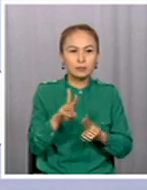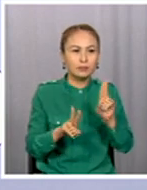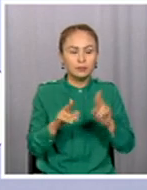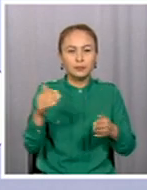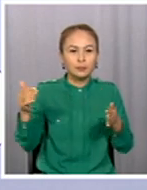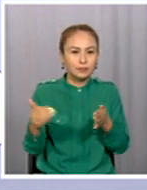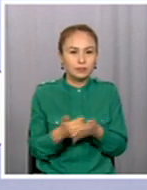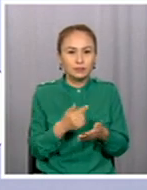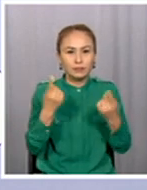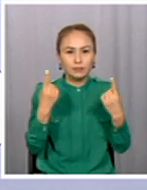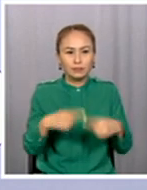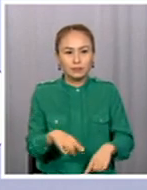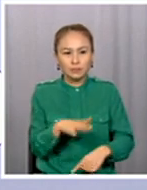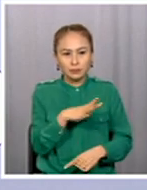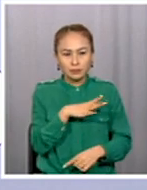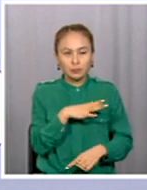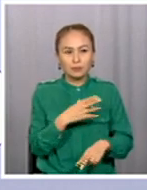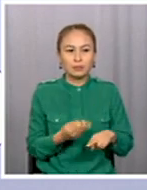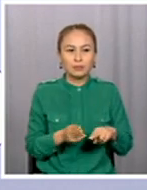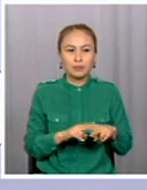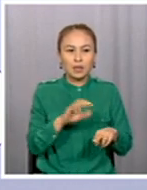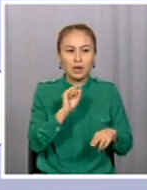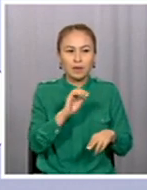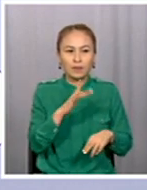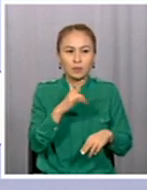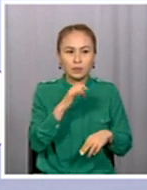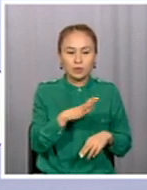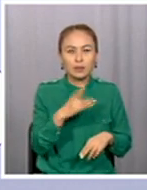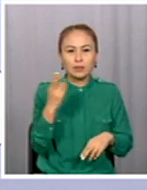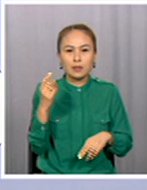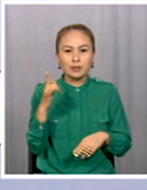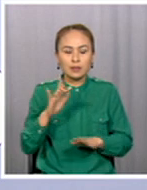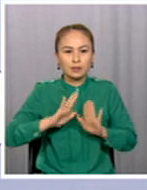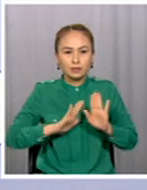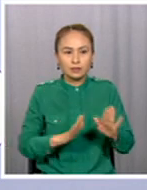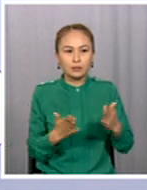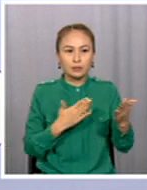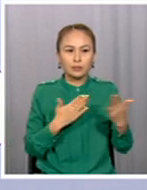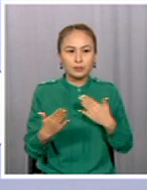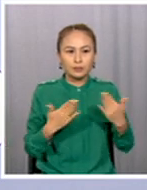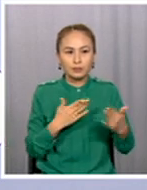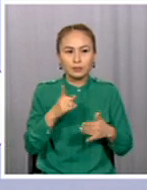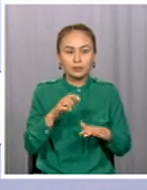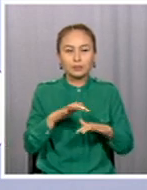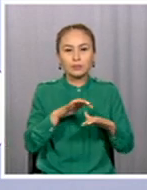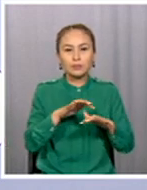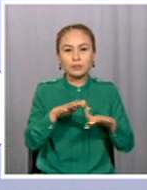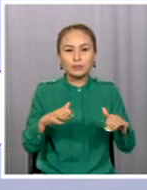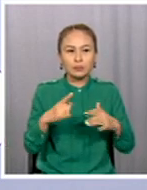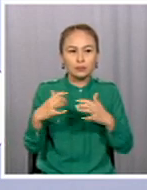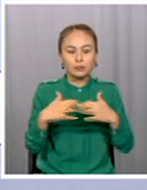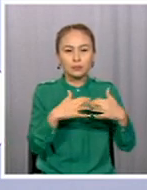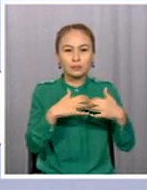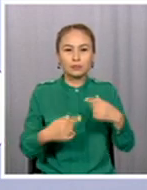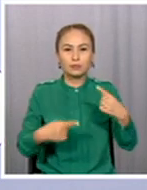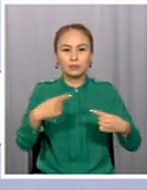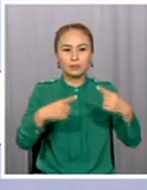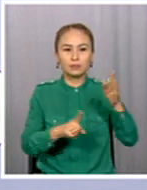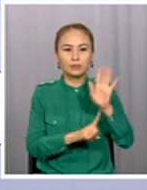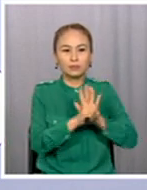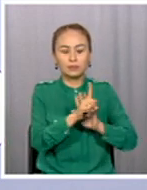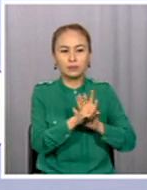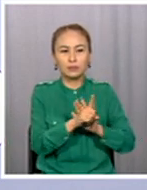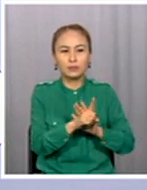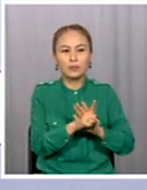қайтадан дағдарысқа келді. Августтардың арасында, Цезарлардың арасында билік үшін қайтадан бәсекелестік басталды.